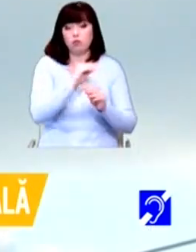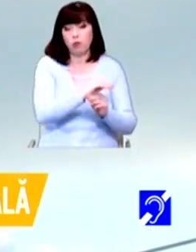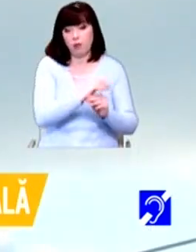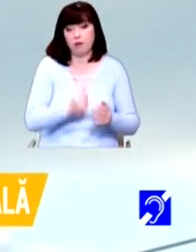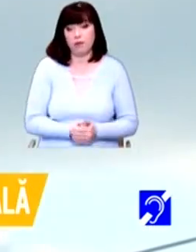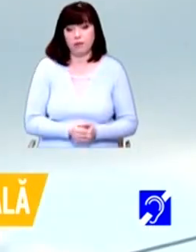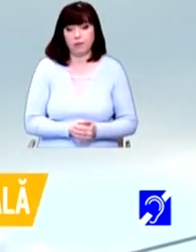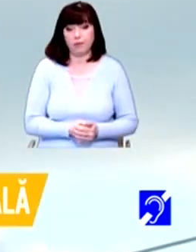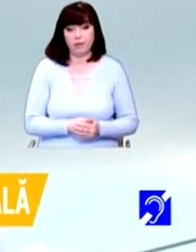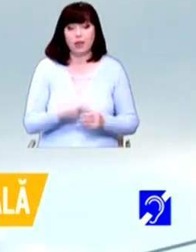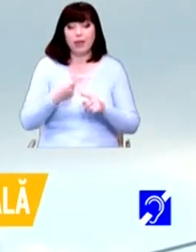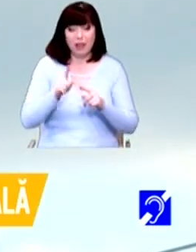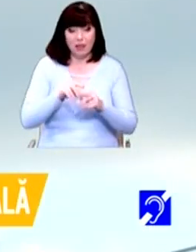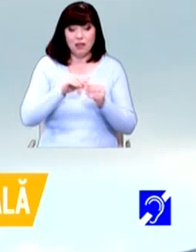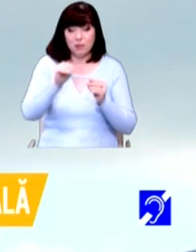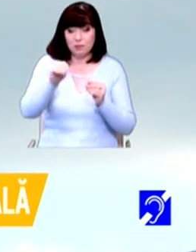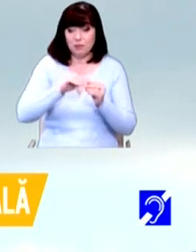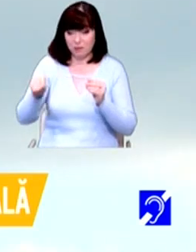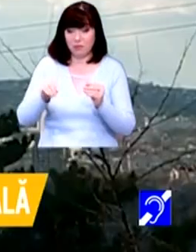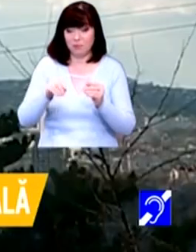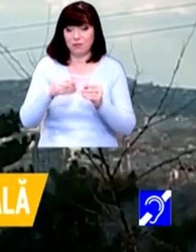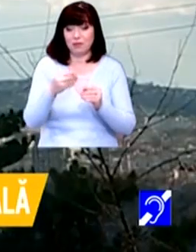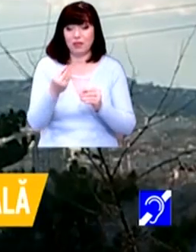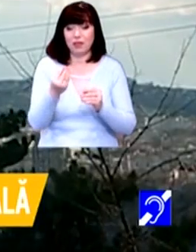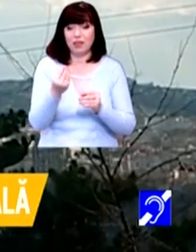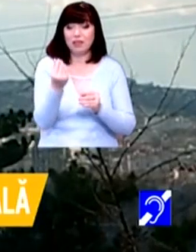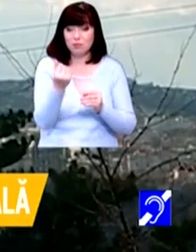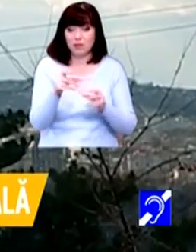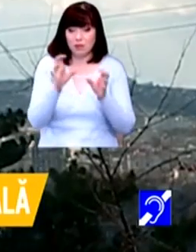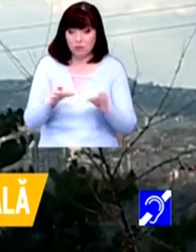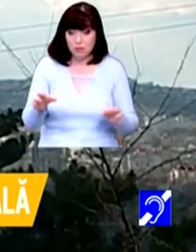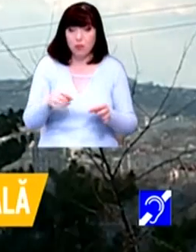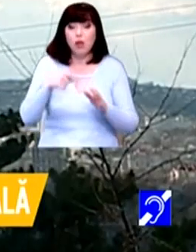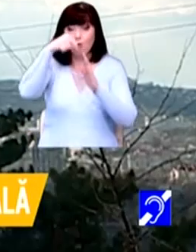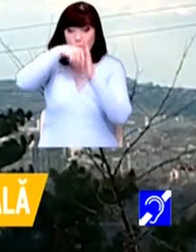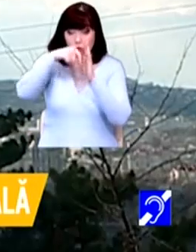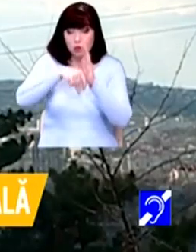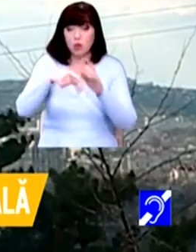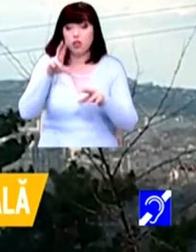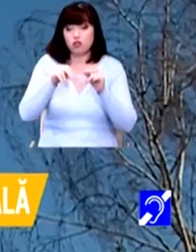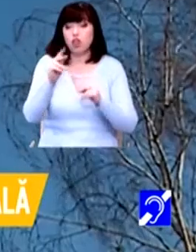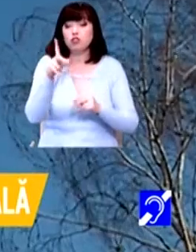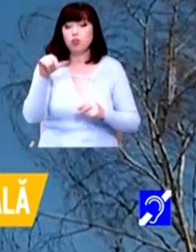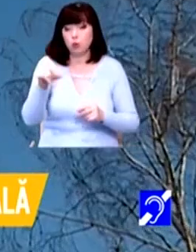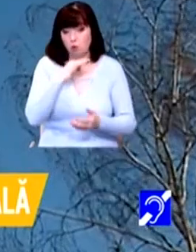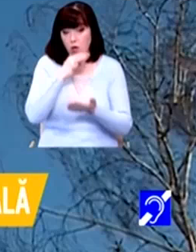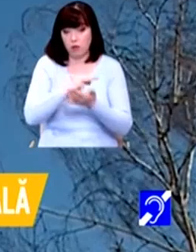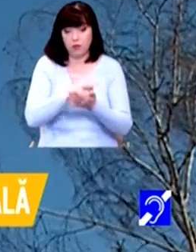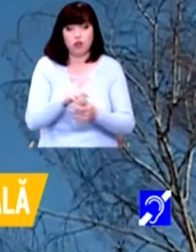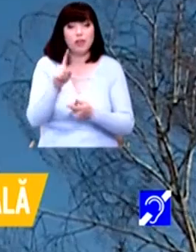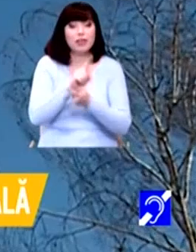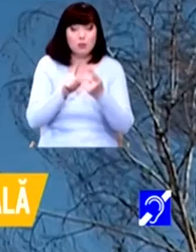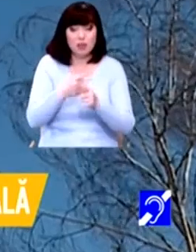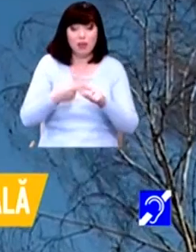încălzire. Repartizarea energiei termice pe intern este efectuată de către gestionarul fondului locativ.